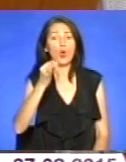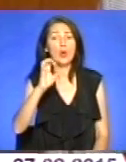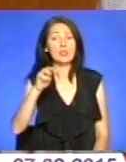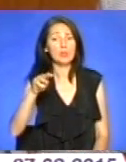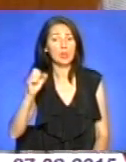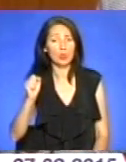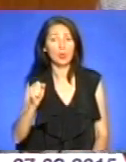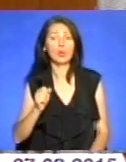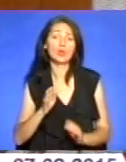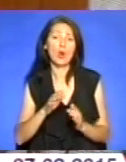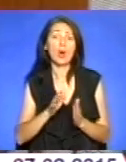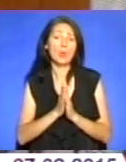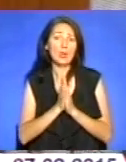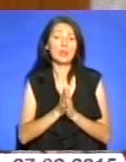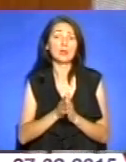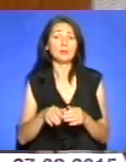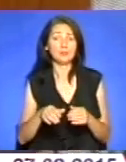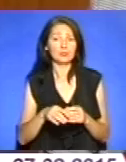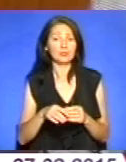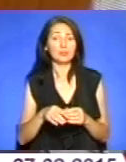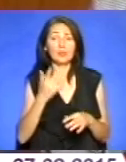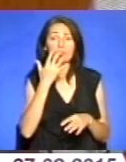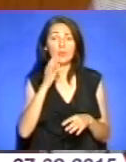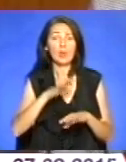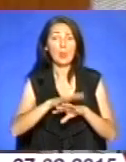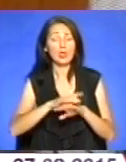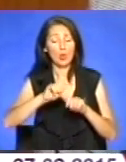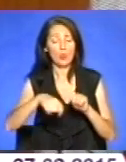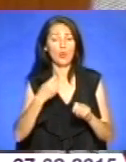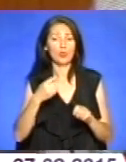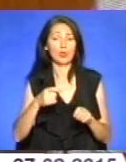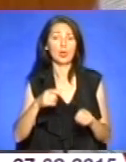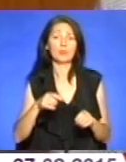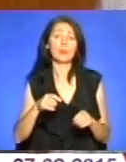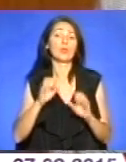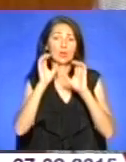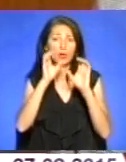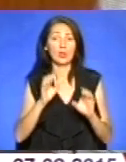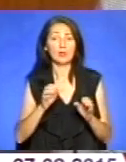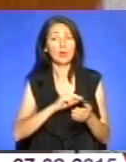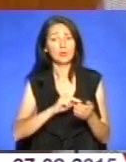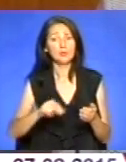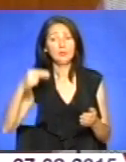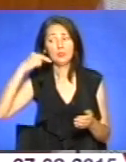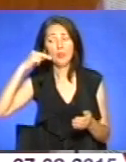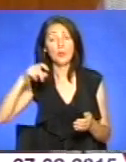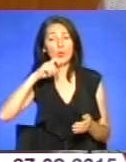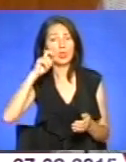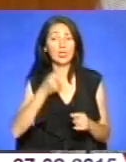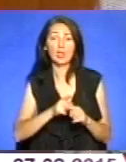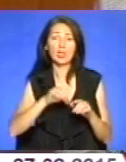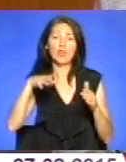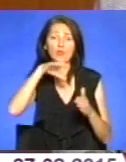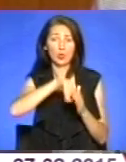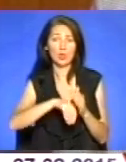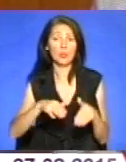банк отак порушує законодавство. Пишіть президенту України, який вносить пропозицію по персональній кандидатурі. Я розумію, що